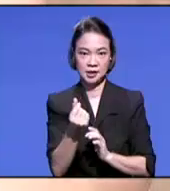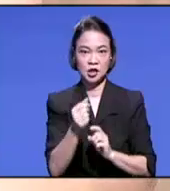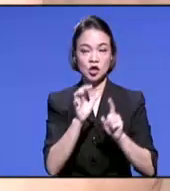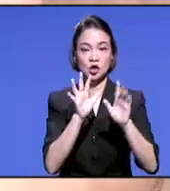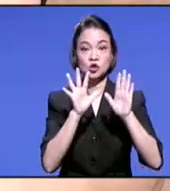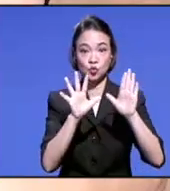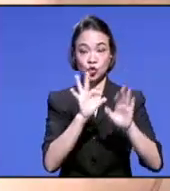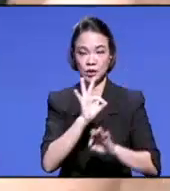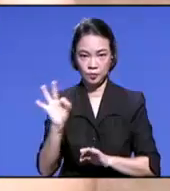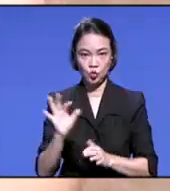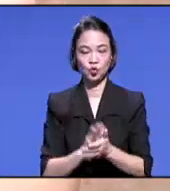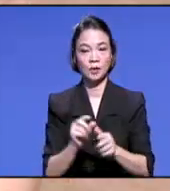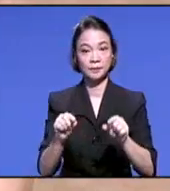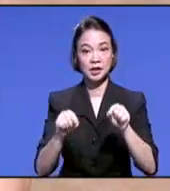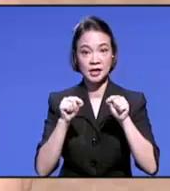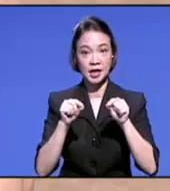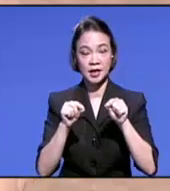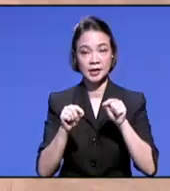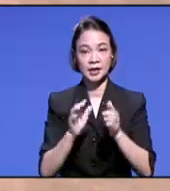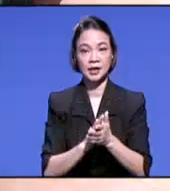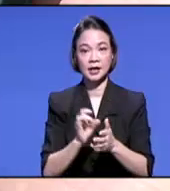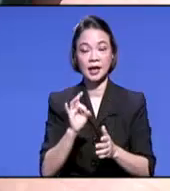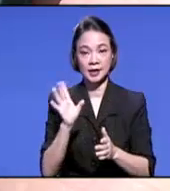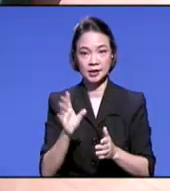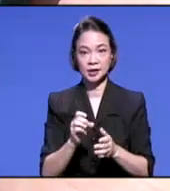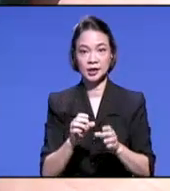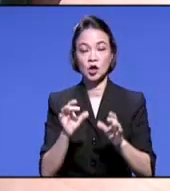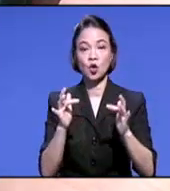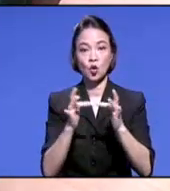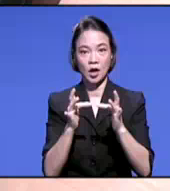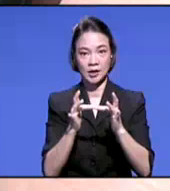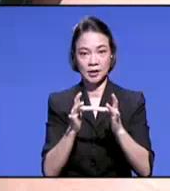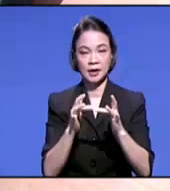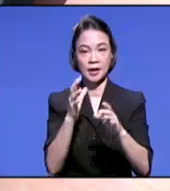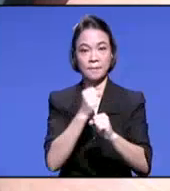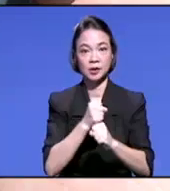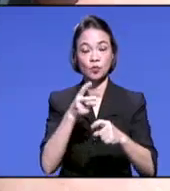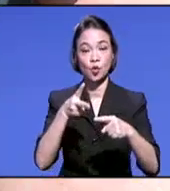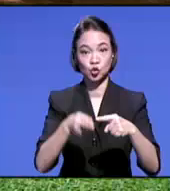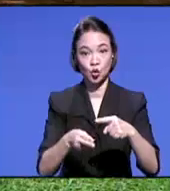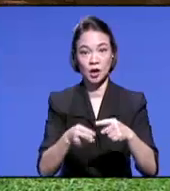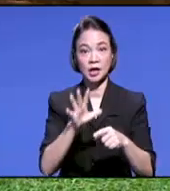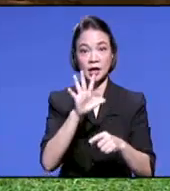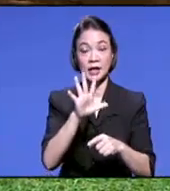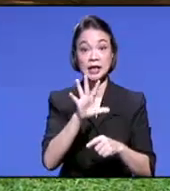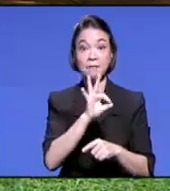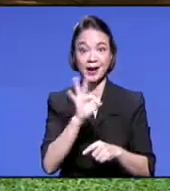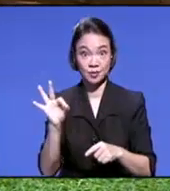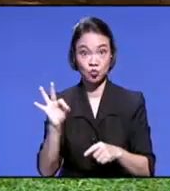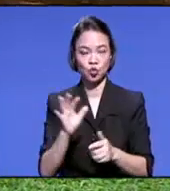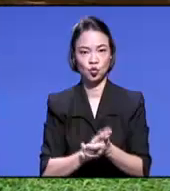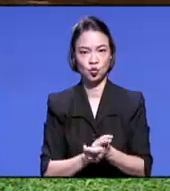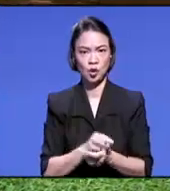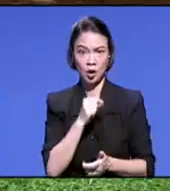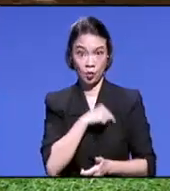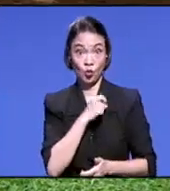Rp10.000. Namun ada pilihan lain, pembayaran secara online mendapatkan potongan 50% atau potongan Rp5.000. Ini memang